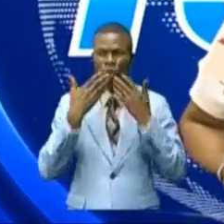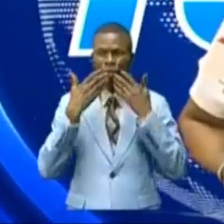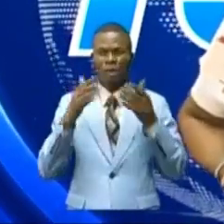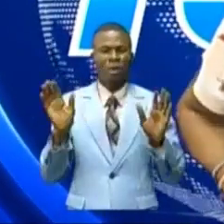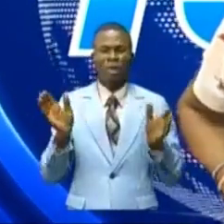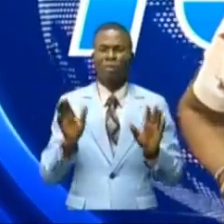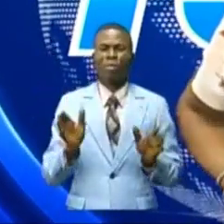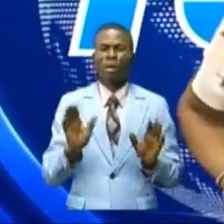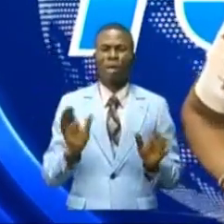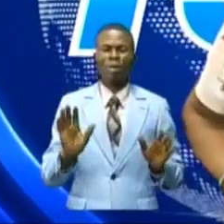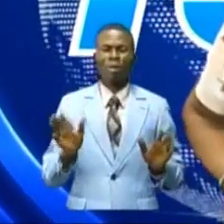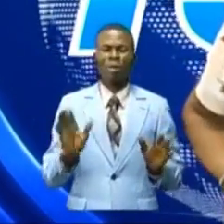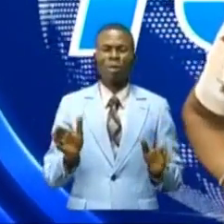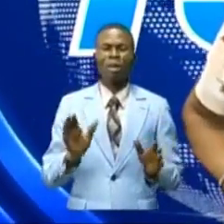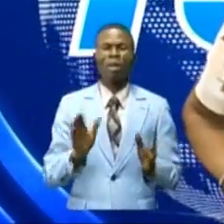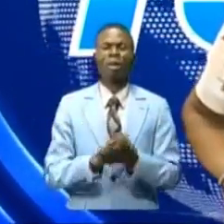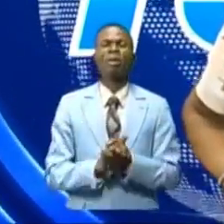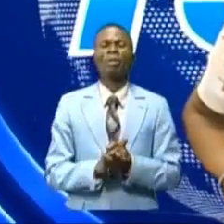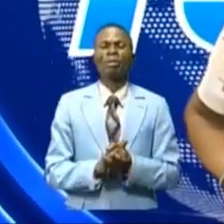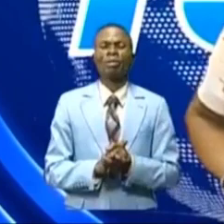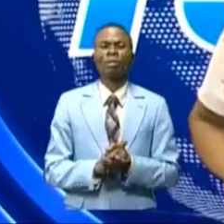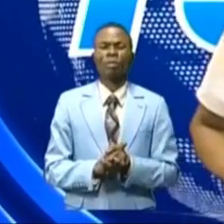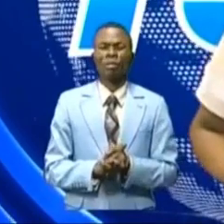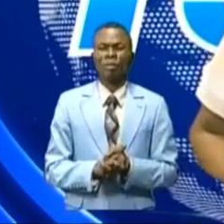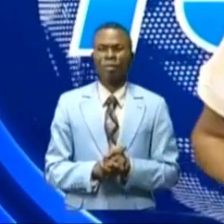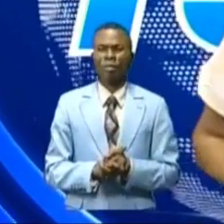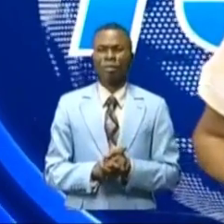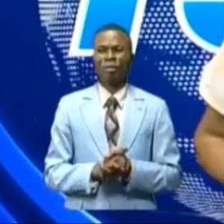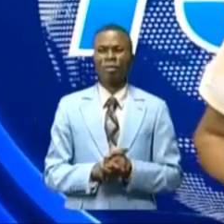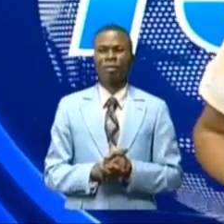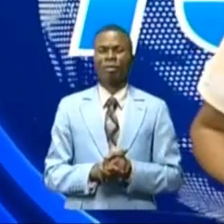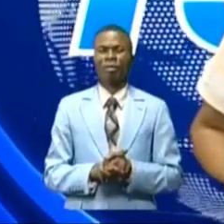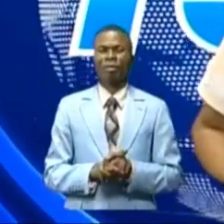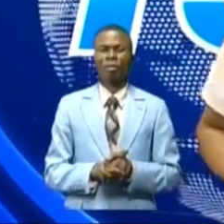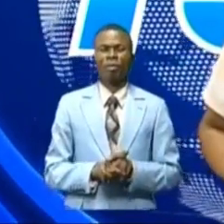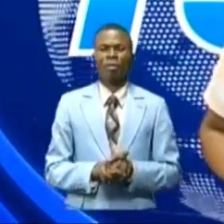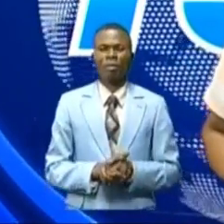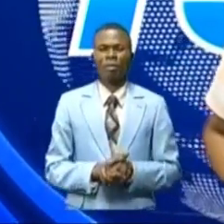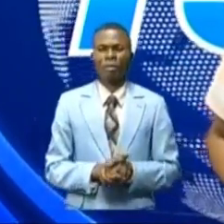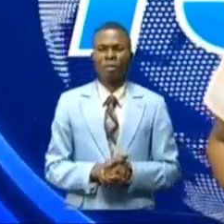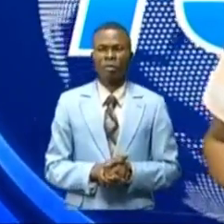Chouchou Mbadou de l'avoir réalisé. Quant à moi, je vous retrouve demain à la même heure. Merci, au revoir.